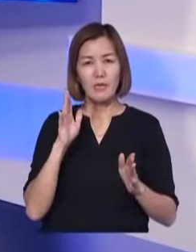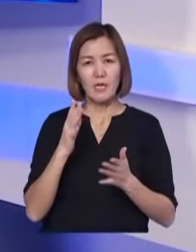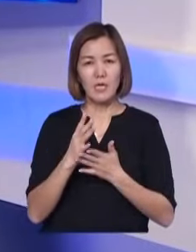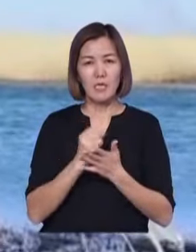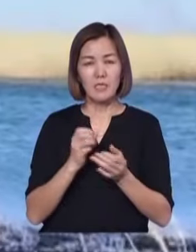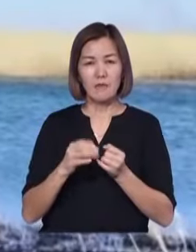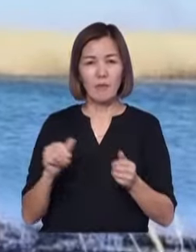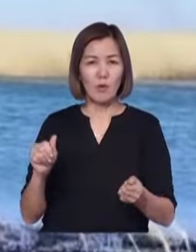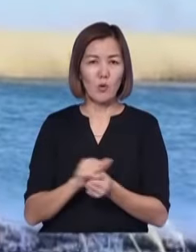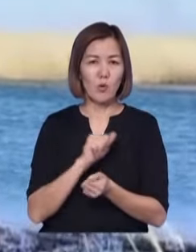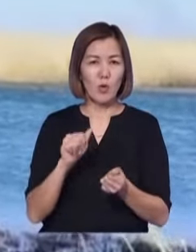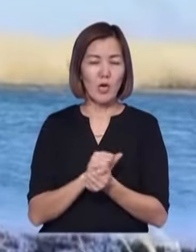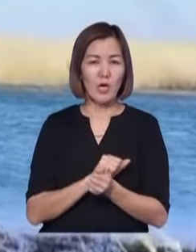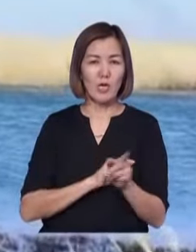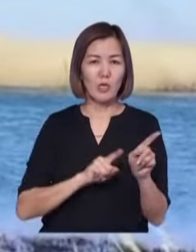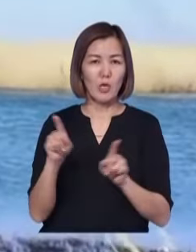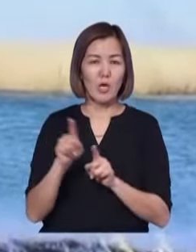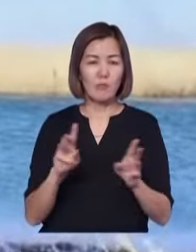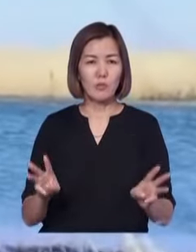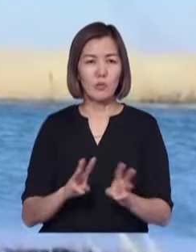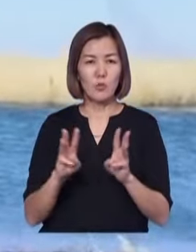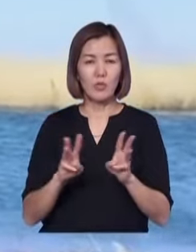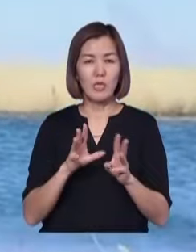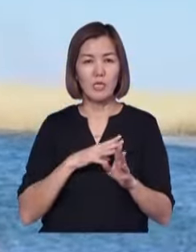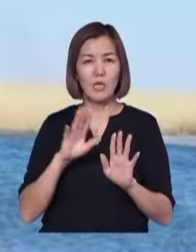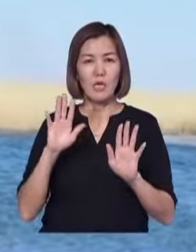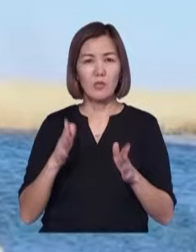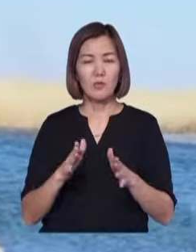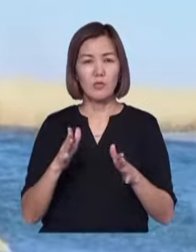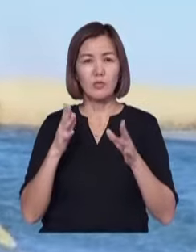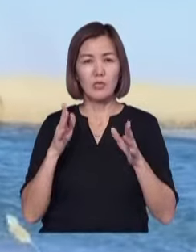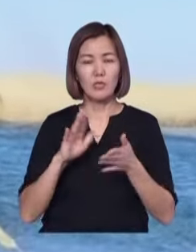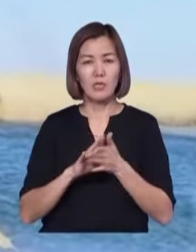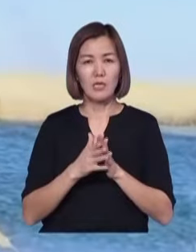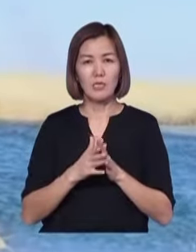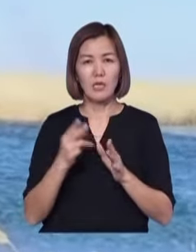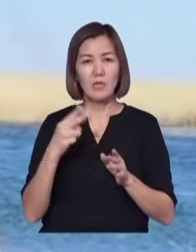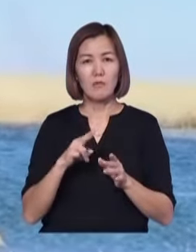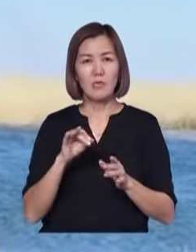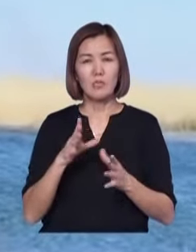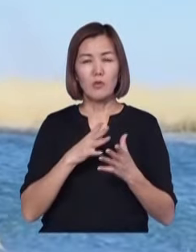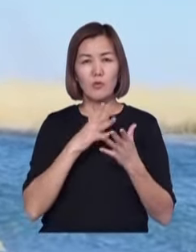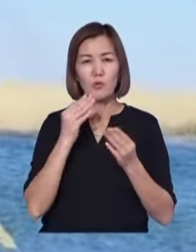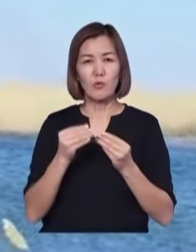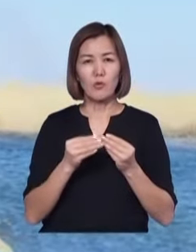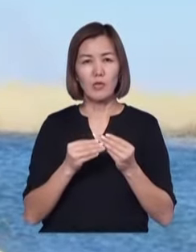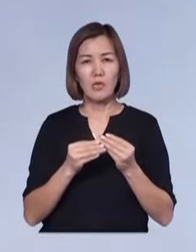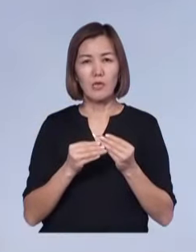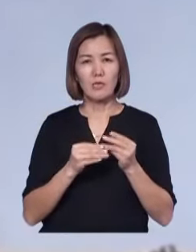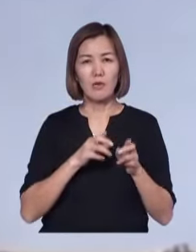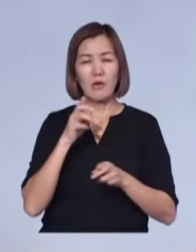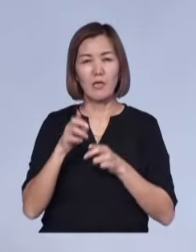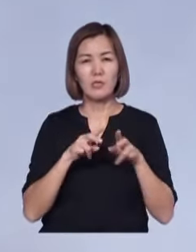аумағында құрғақ шөп пен қамыс өртенді. Төтеншіліктердің мәліметінде өрт 20 сәуірде ғарыштық мониторингтік